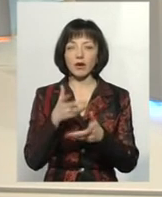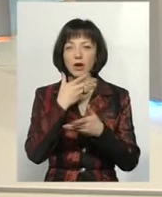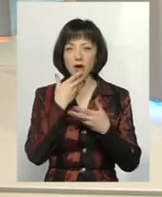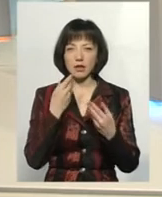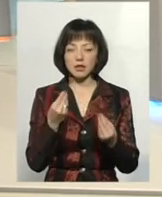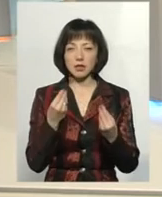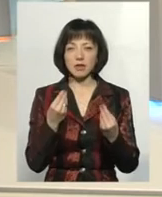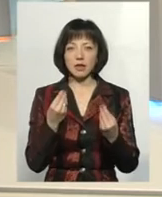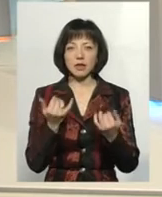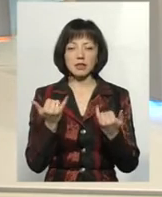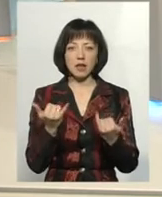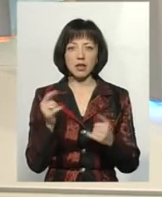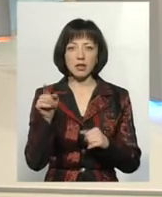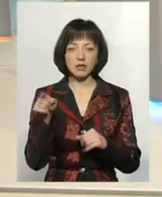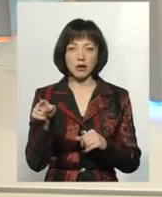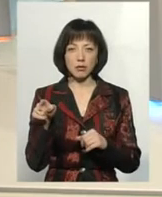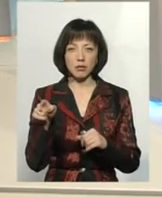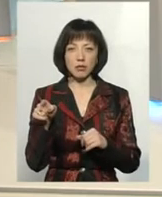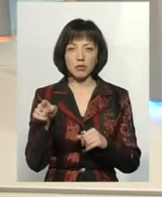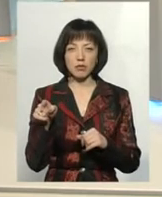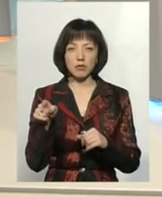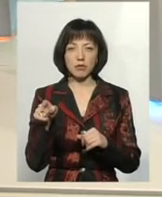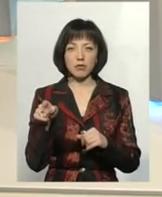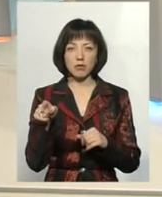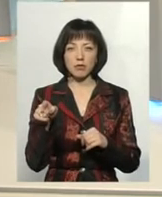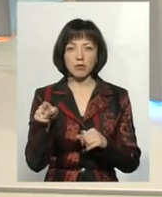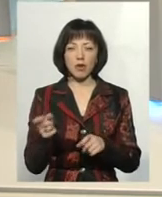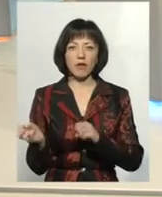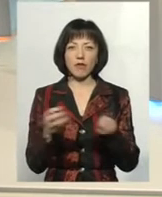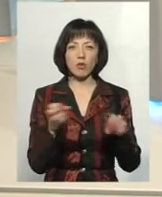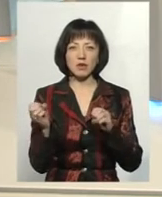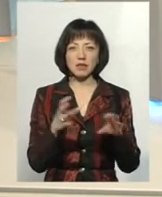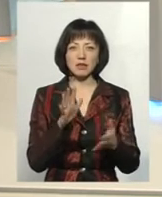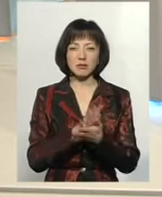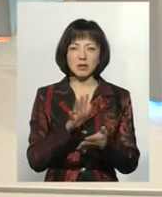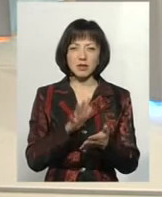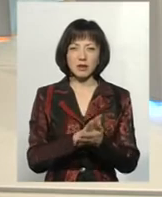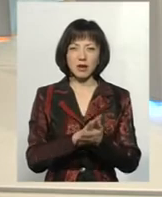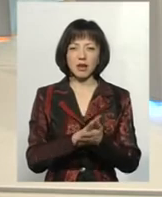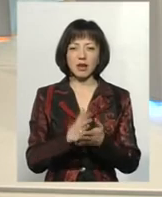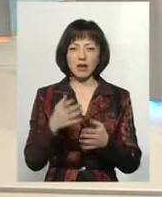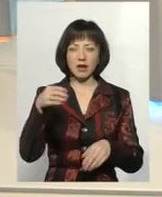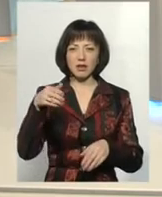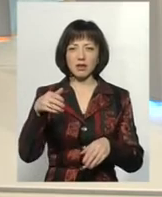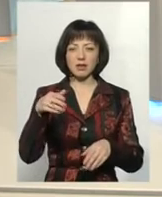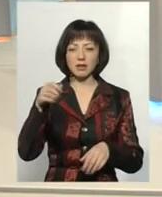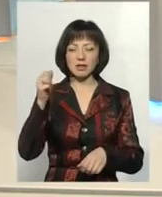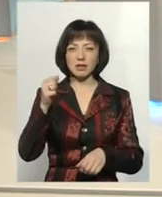красиві, все. Зараз там возять якесь сміття, забивають сваї, вирізали